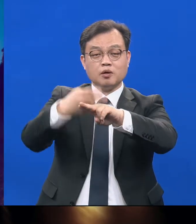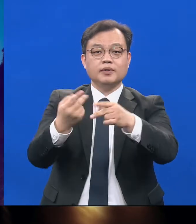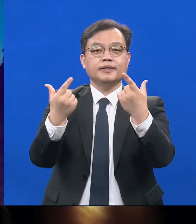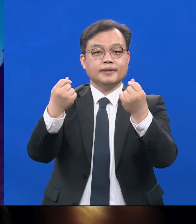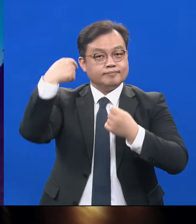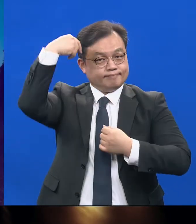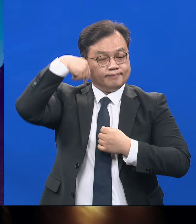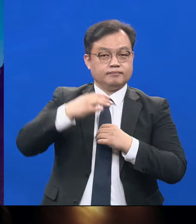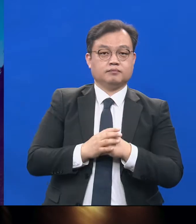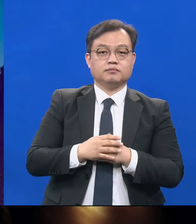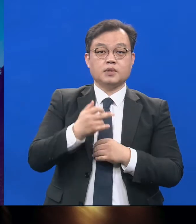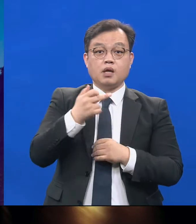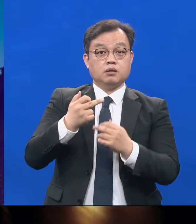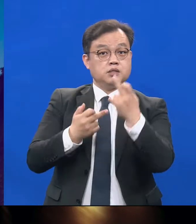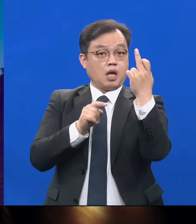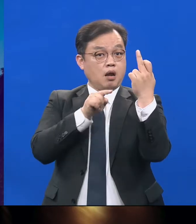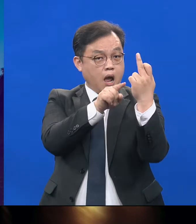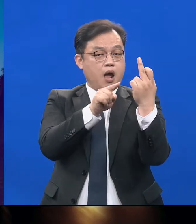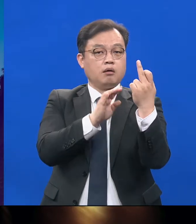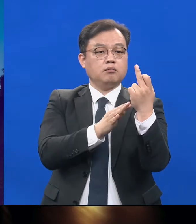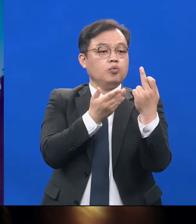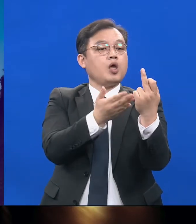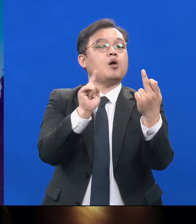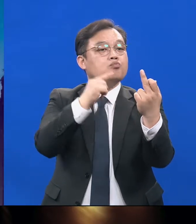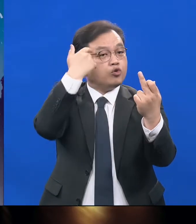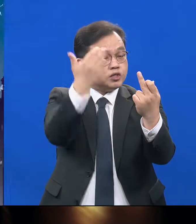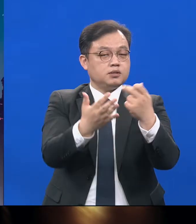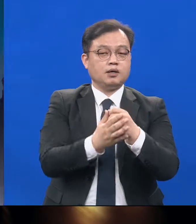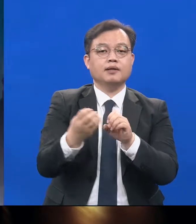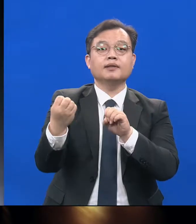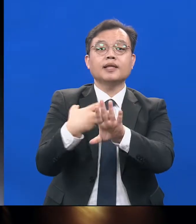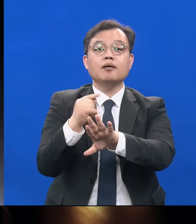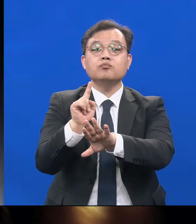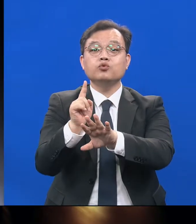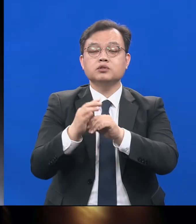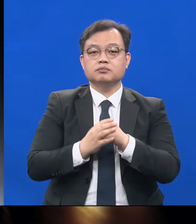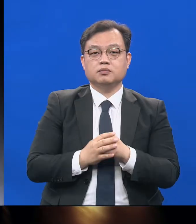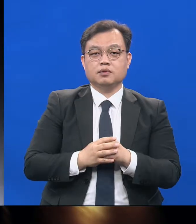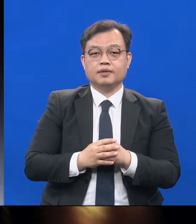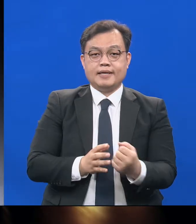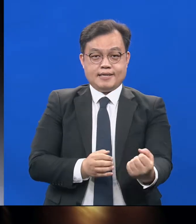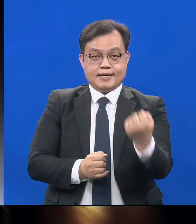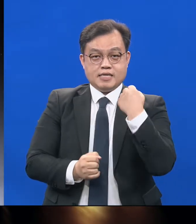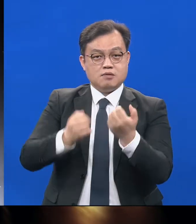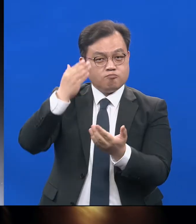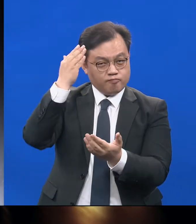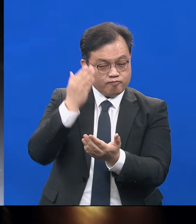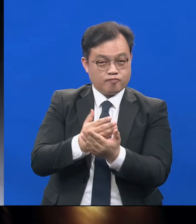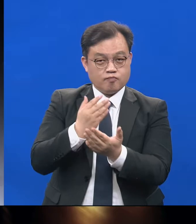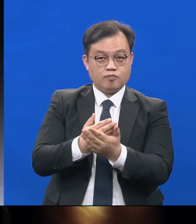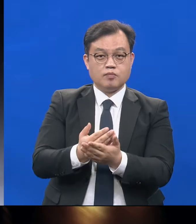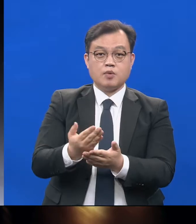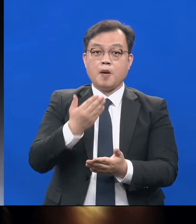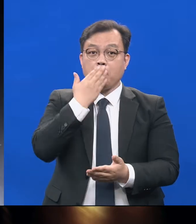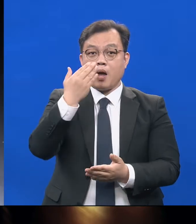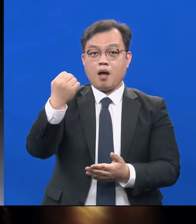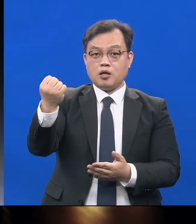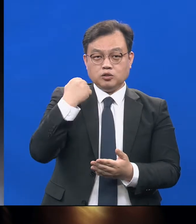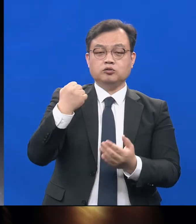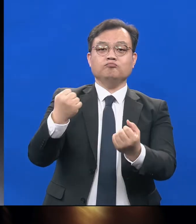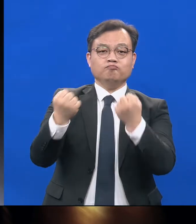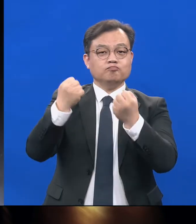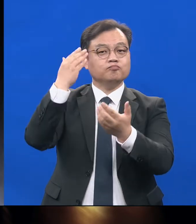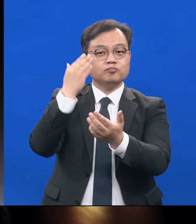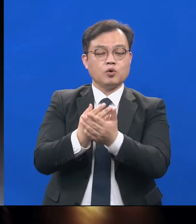큰 산한 내가 무엇이냐 이런 상황에서 답이 뭡니까? 힘으로도 되지 아니하고 능으로도 되지 아니하고